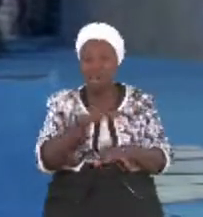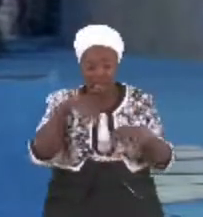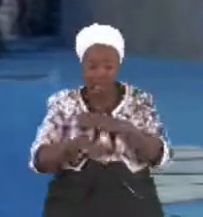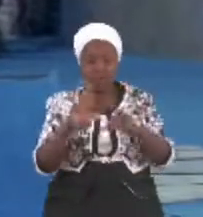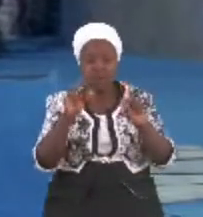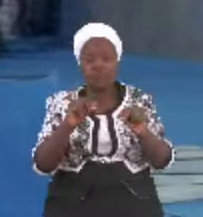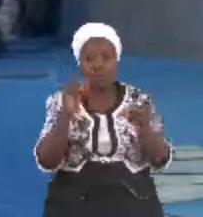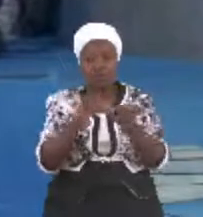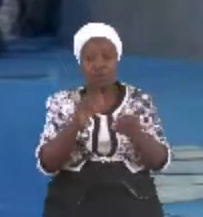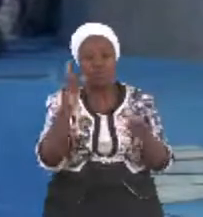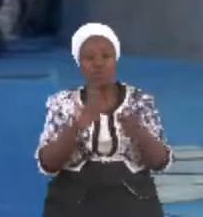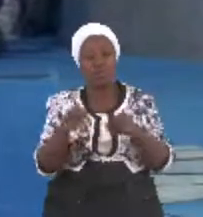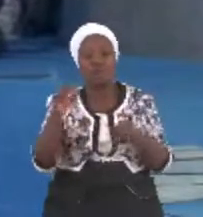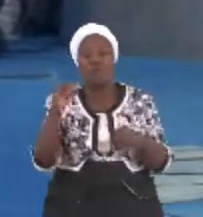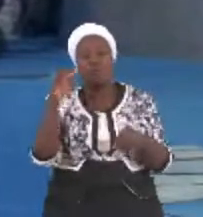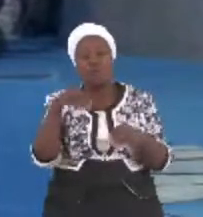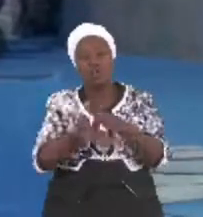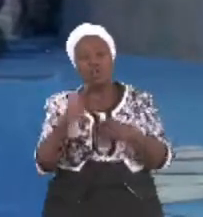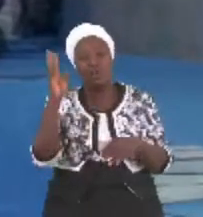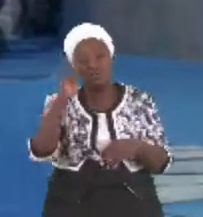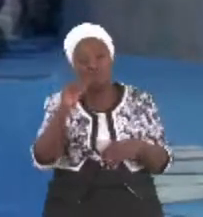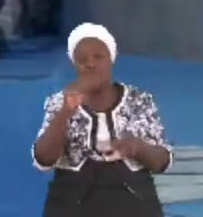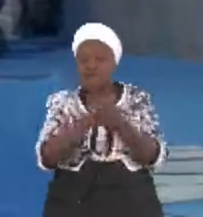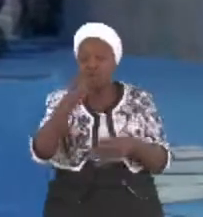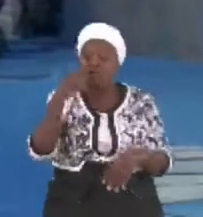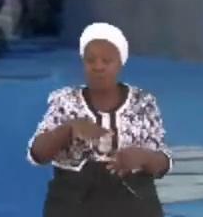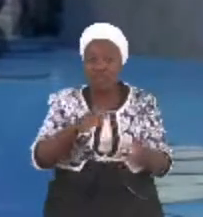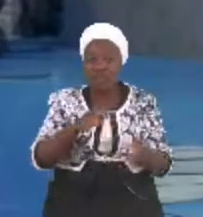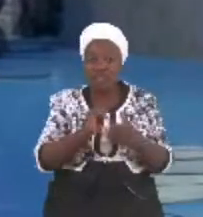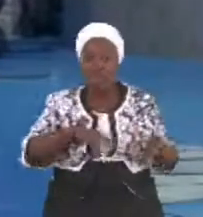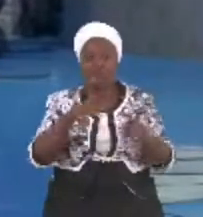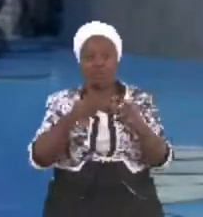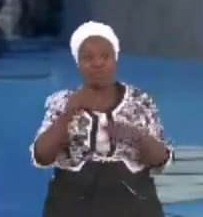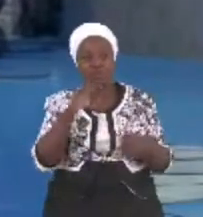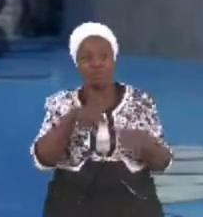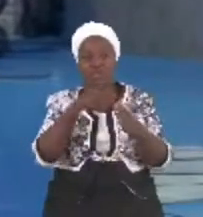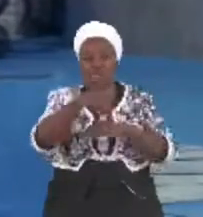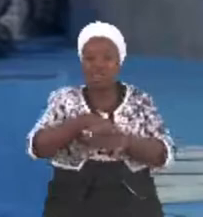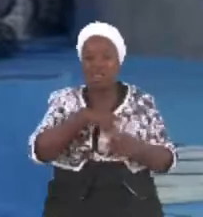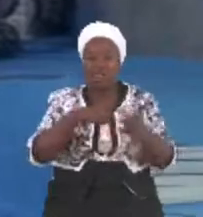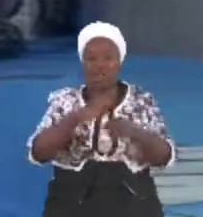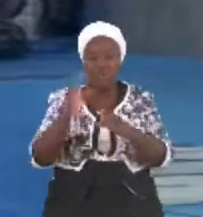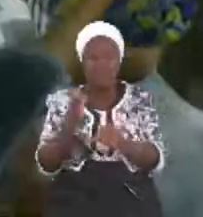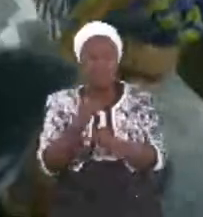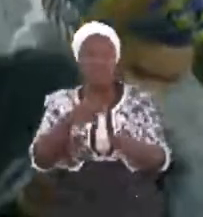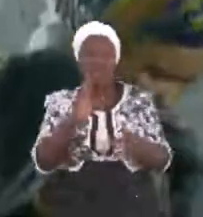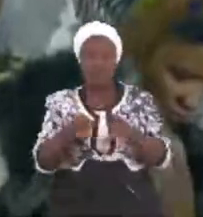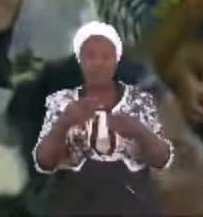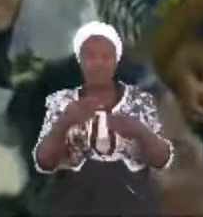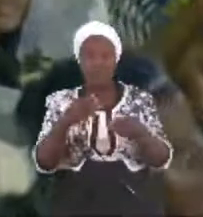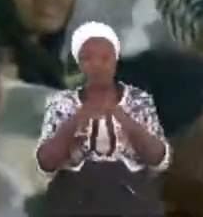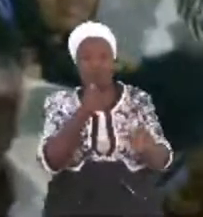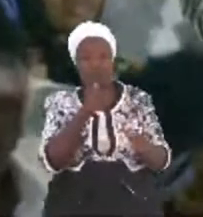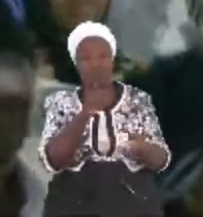Ça, c'est le commandement que Dieu donne à la montagne de ta vie. Le problème de ta vie, le Seigneur dit, sors de